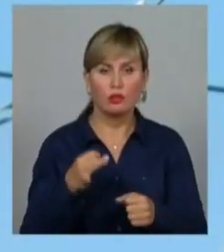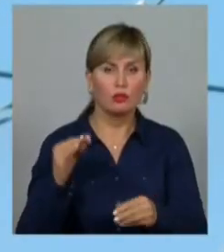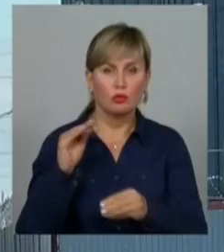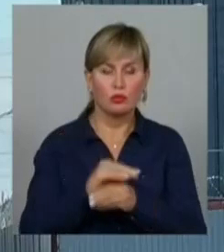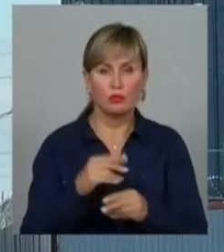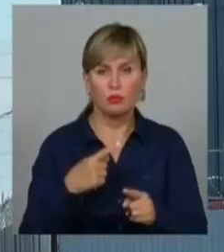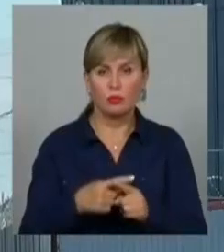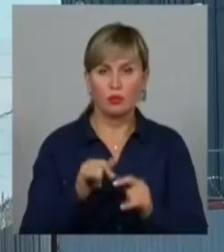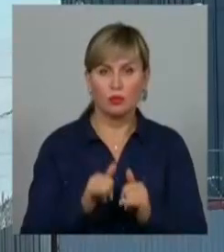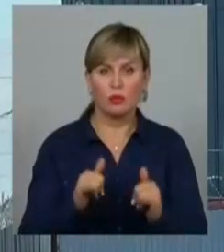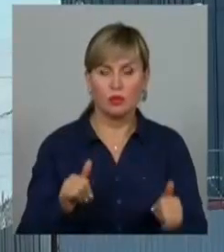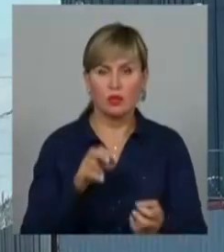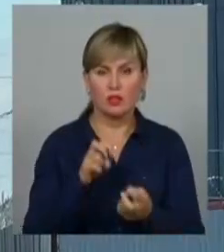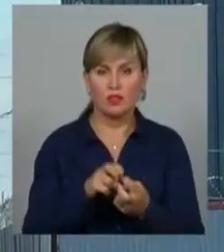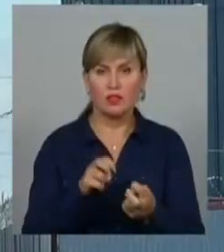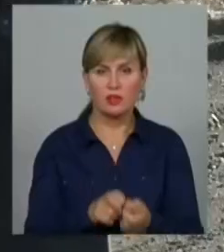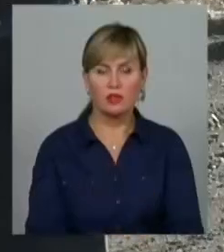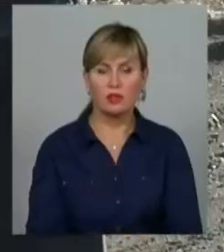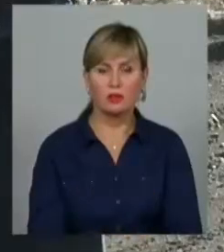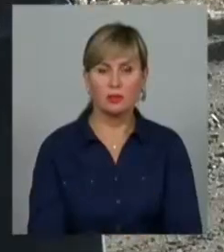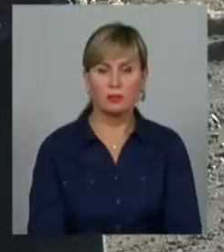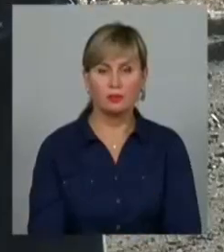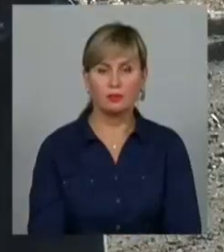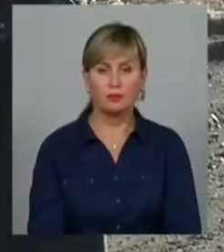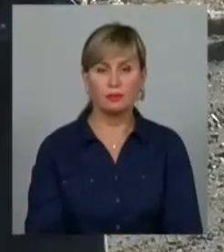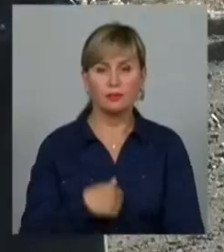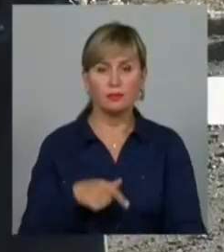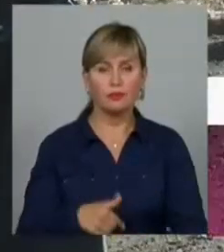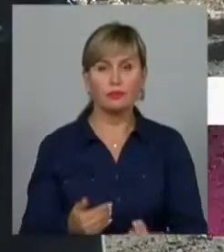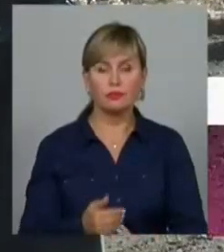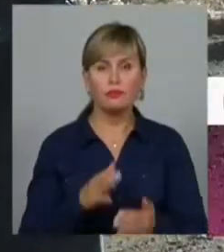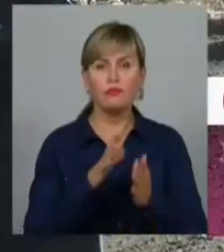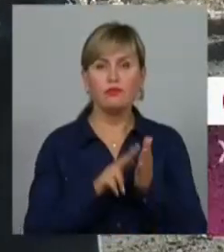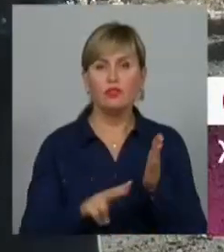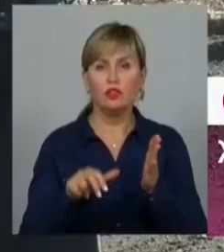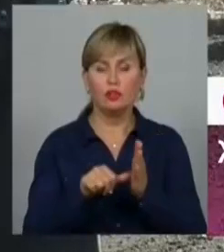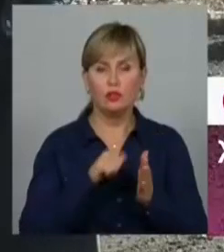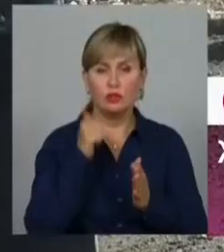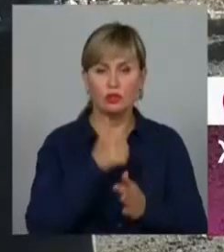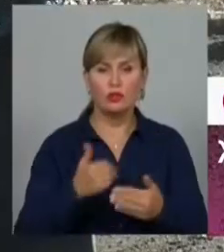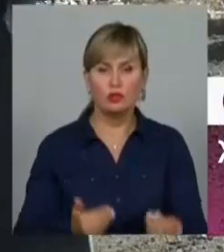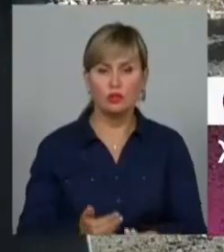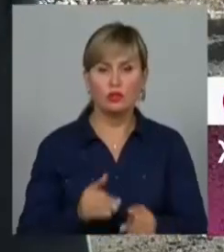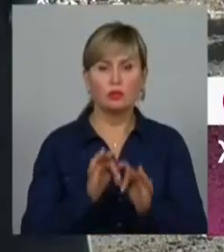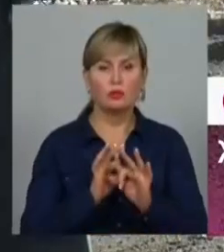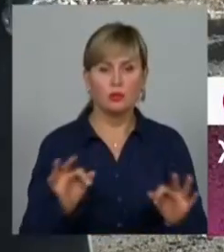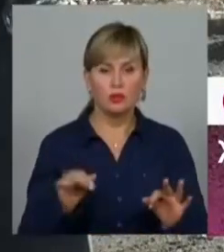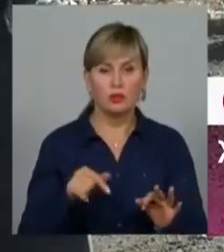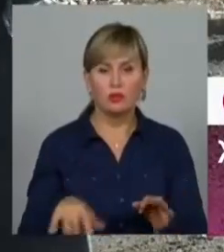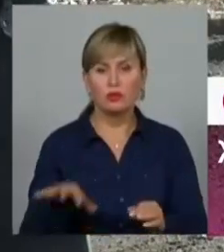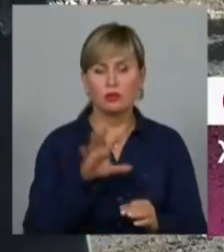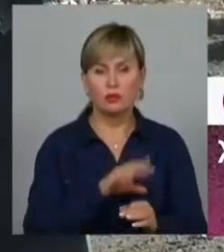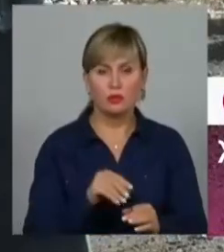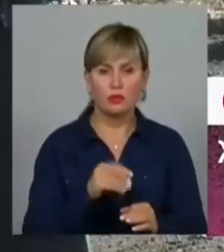еще и расплодились свирепые грызуны. Живем мы здесь с 86-го года. Жили мы здесь прекрасно. Здесь все хорошо было.